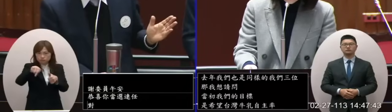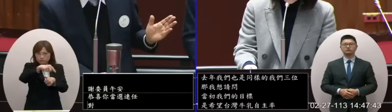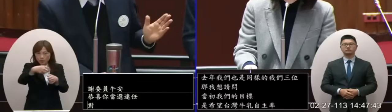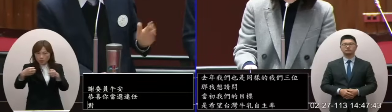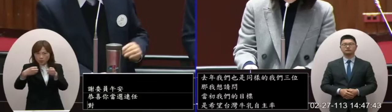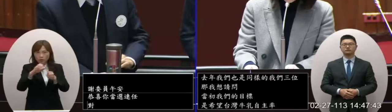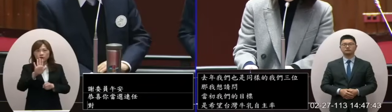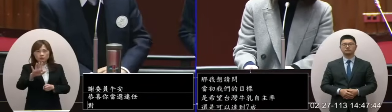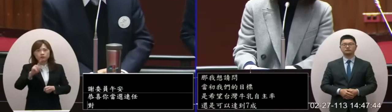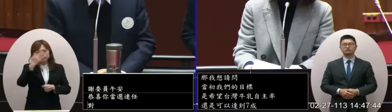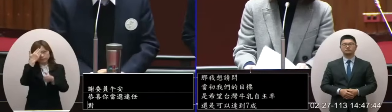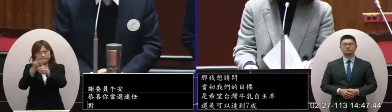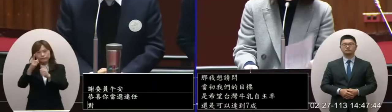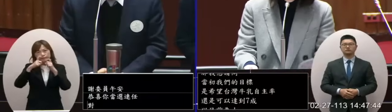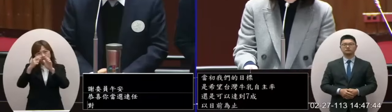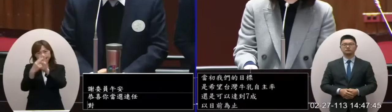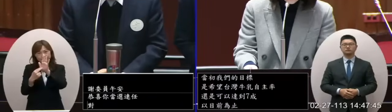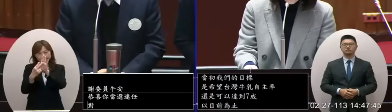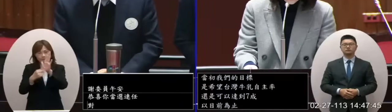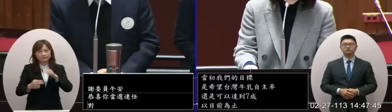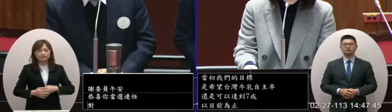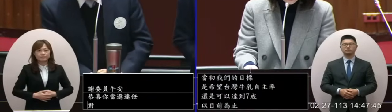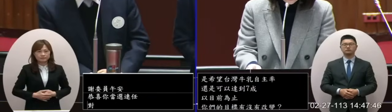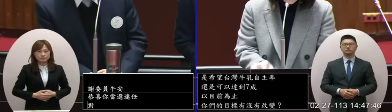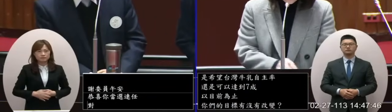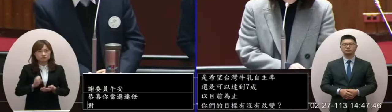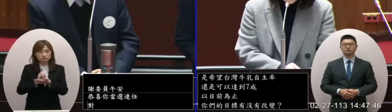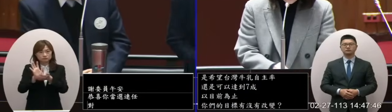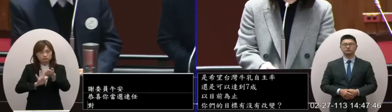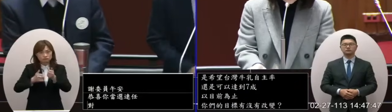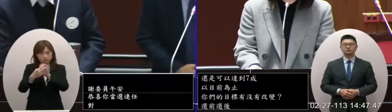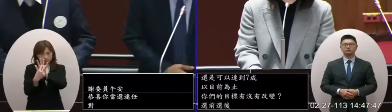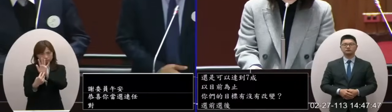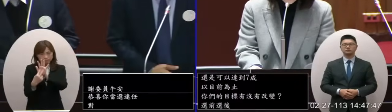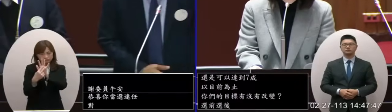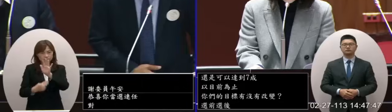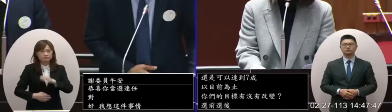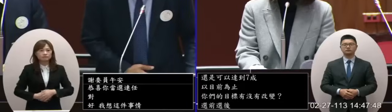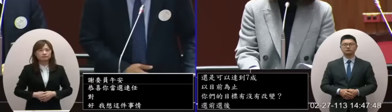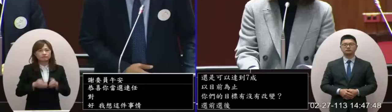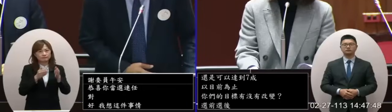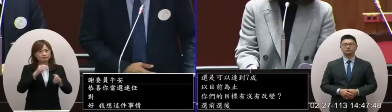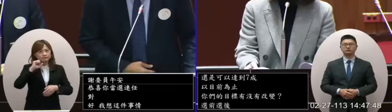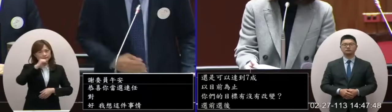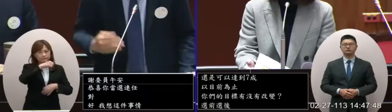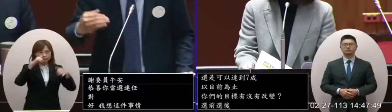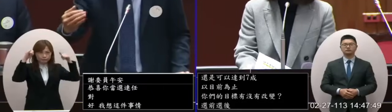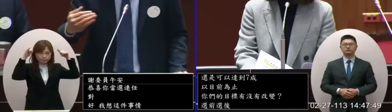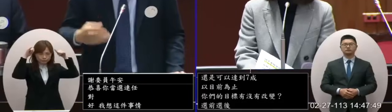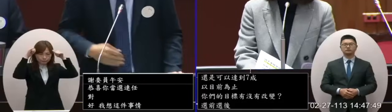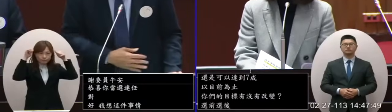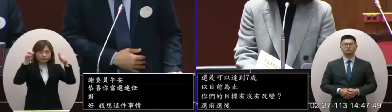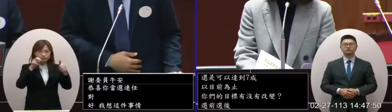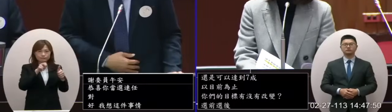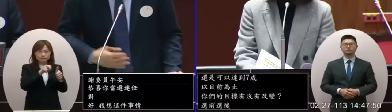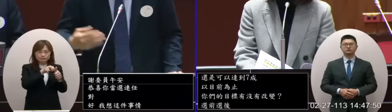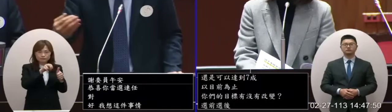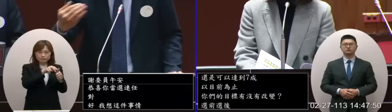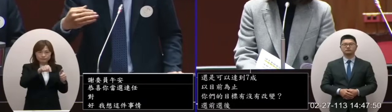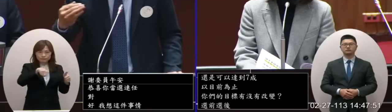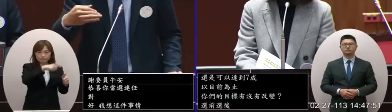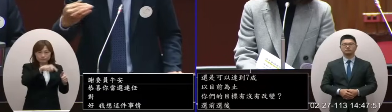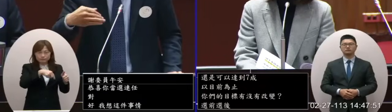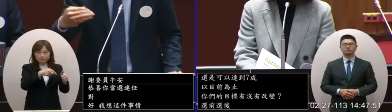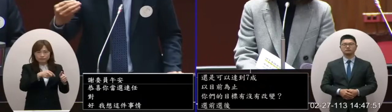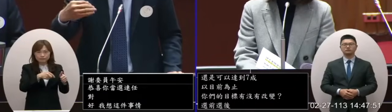论，我请他做一个回答。 好，我跟那个委员说明哦，就是针对那个台湾的一个牛乳因应那个台牛的一